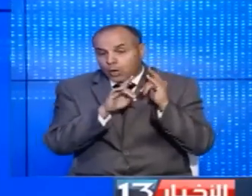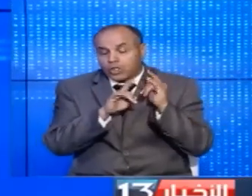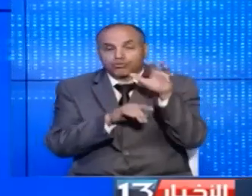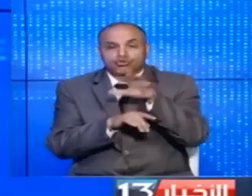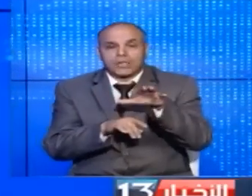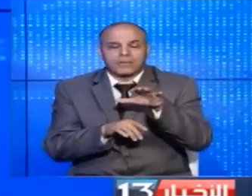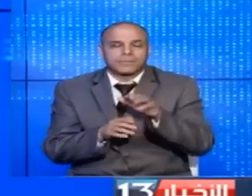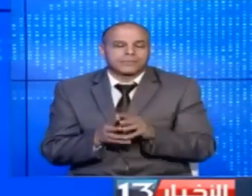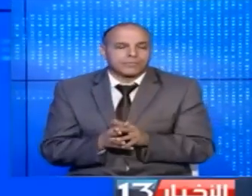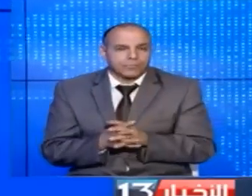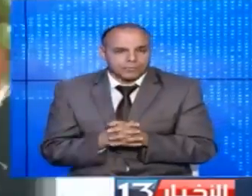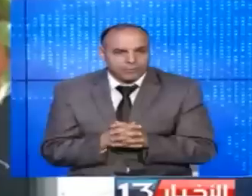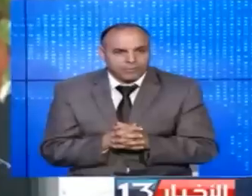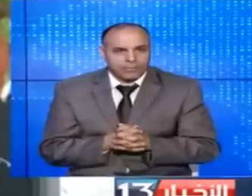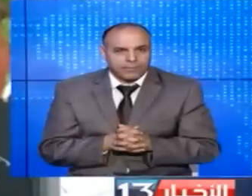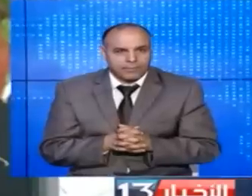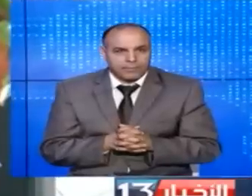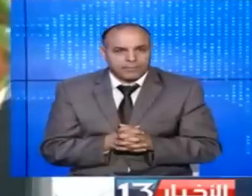للجهة.